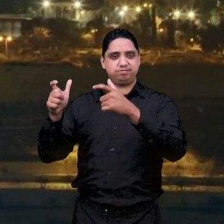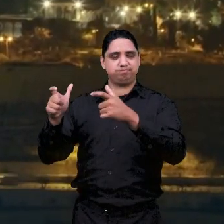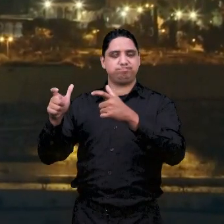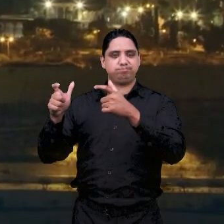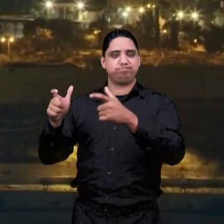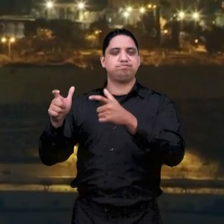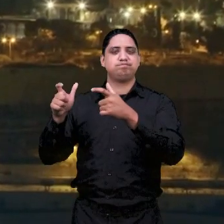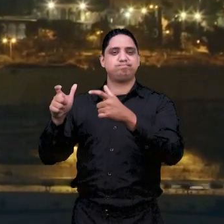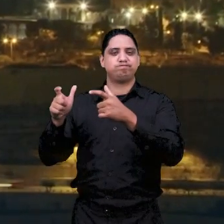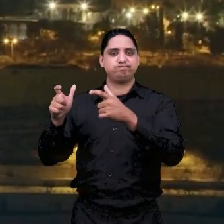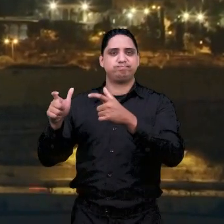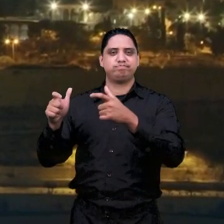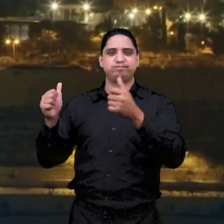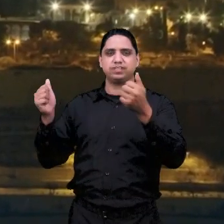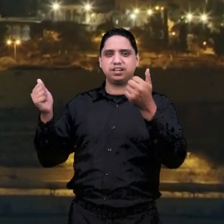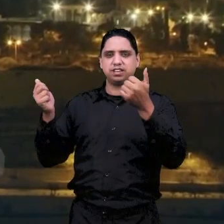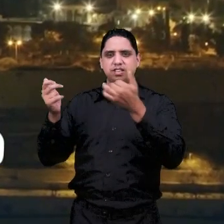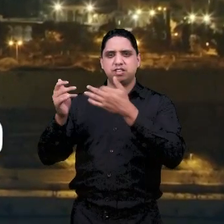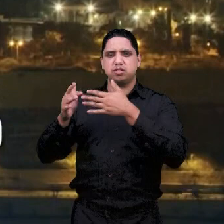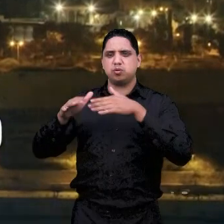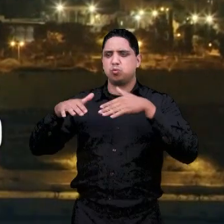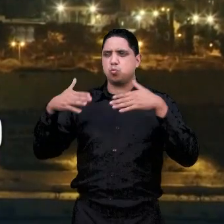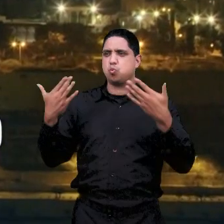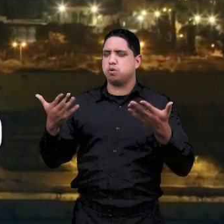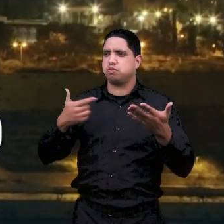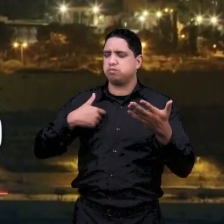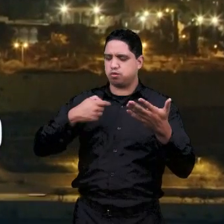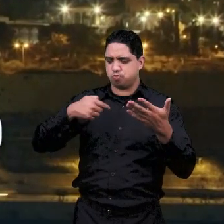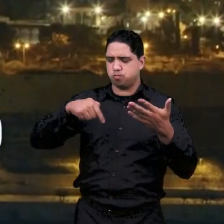Elle me manque beaucoup.